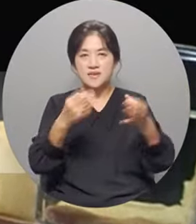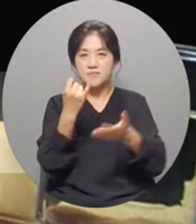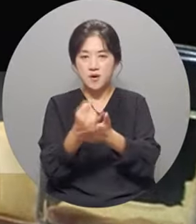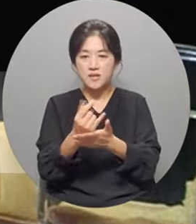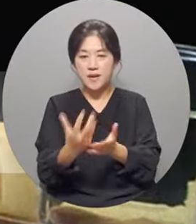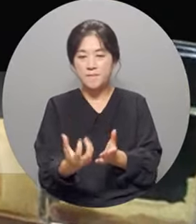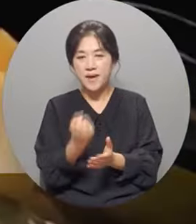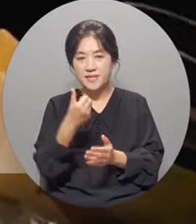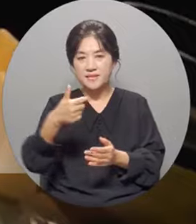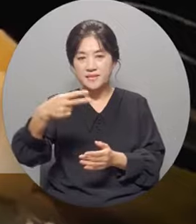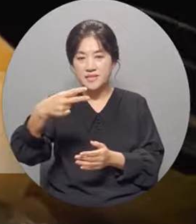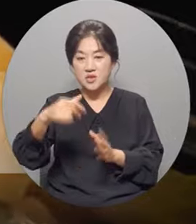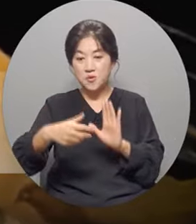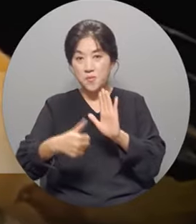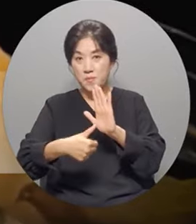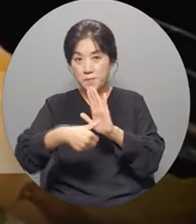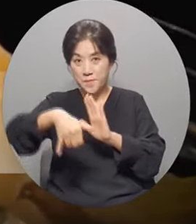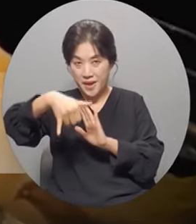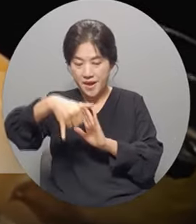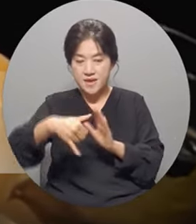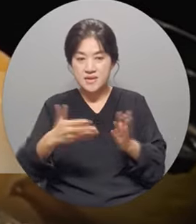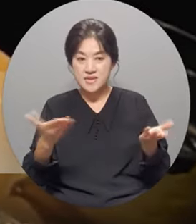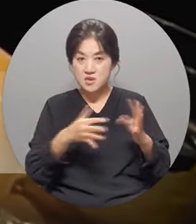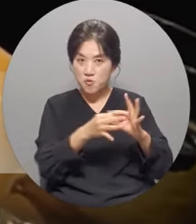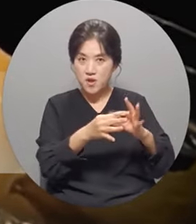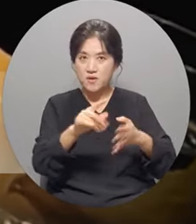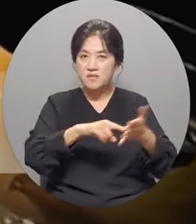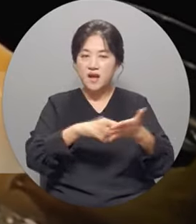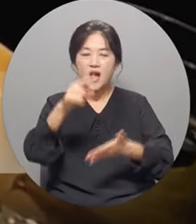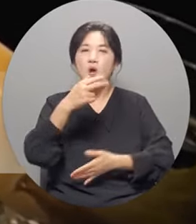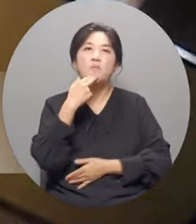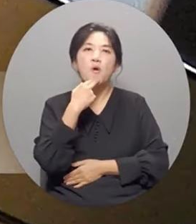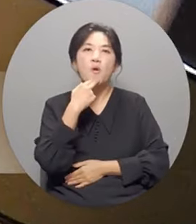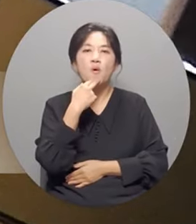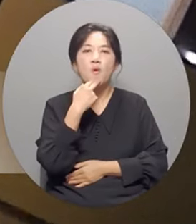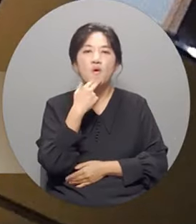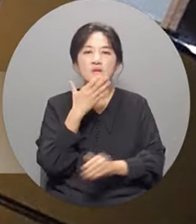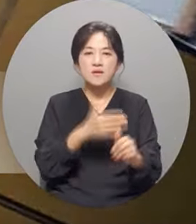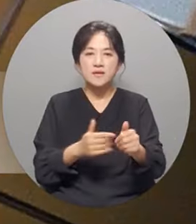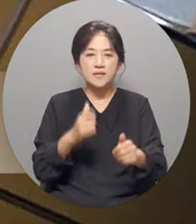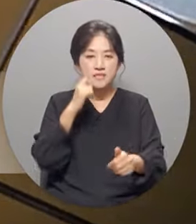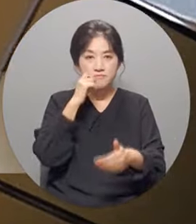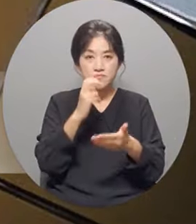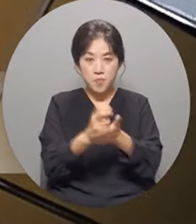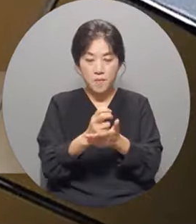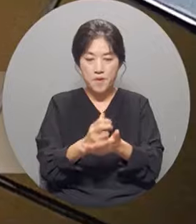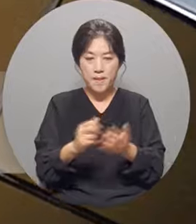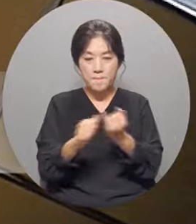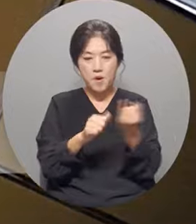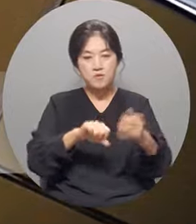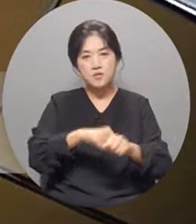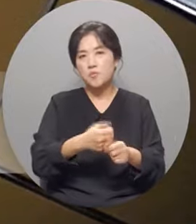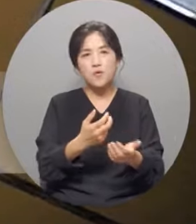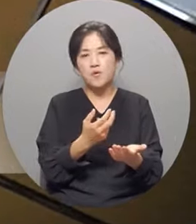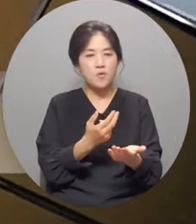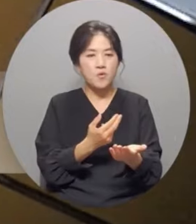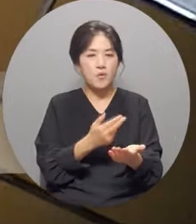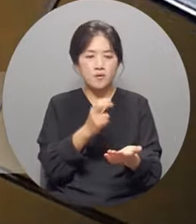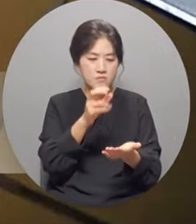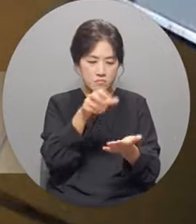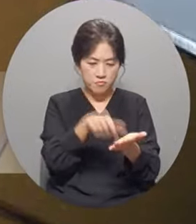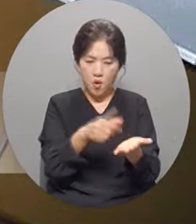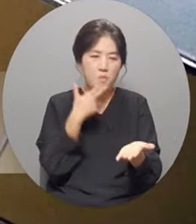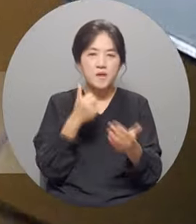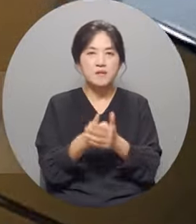받은 디올백에 직무 관련성이나 대가성이 없고 청탁금지법에 배우자 처벌 조항이 없어 법적 책임을